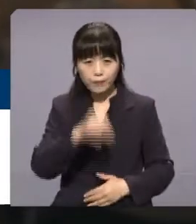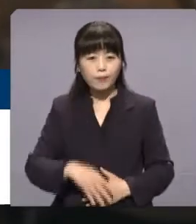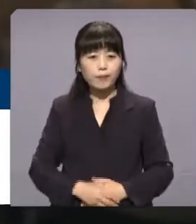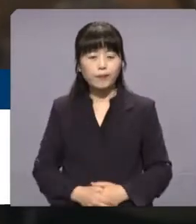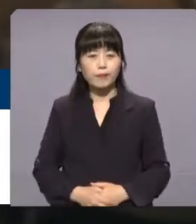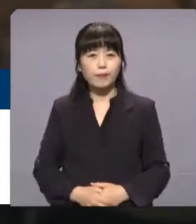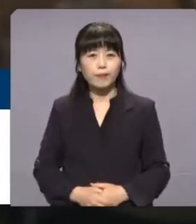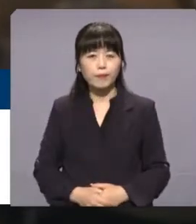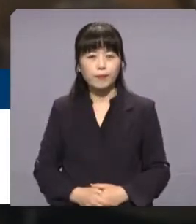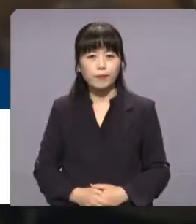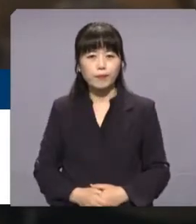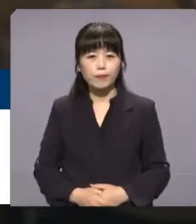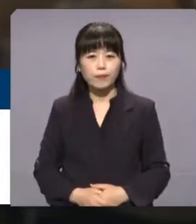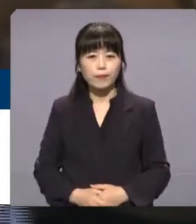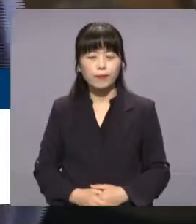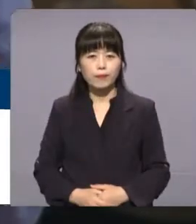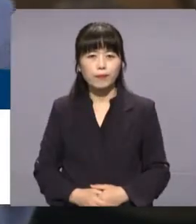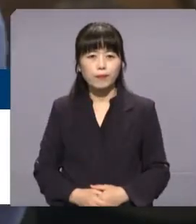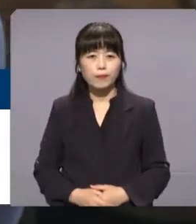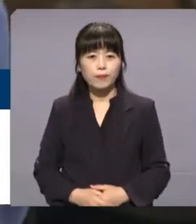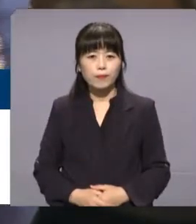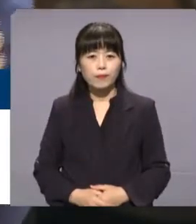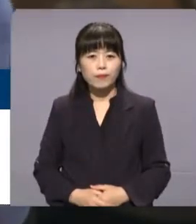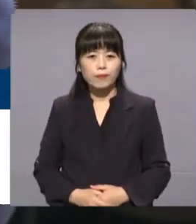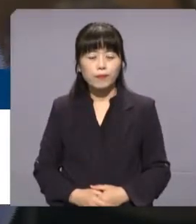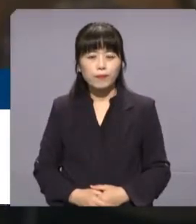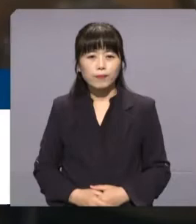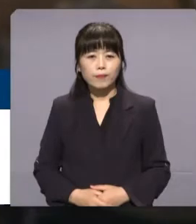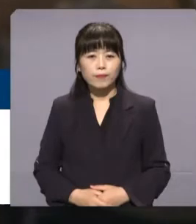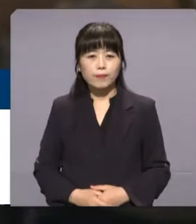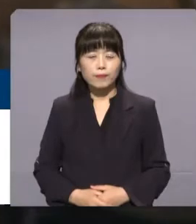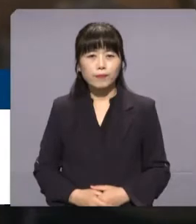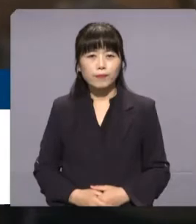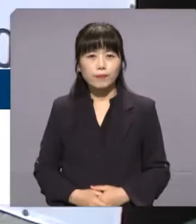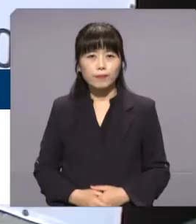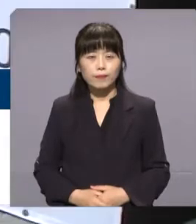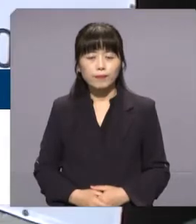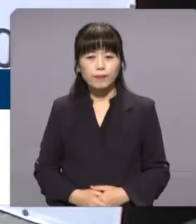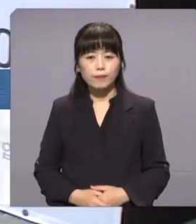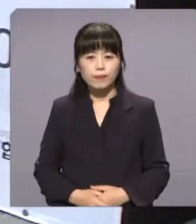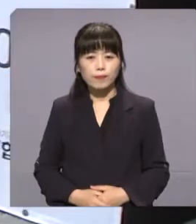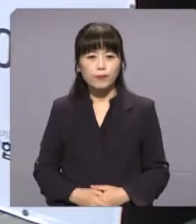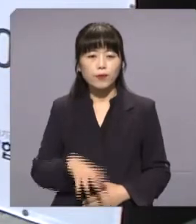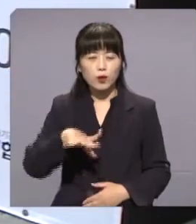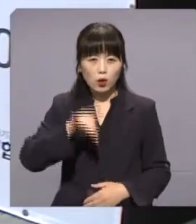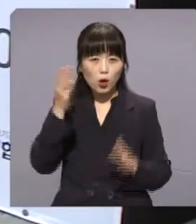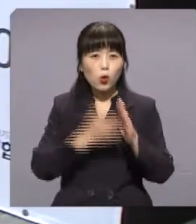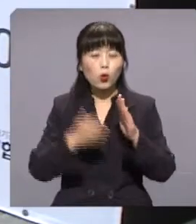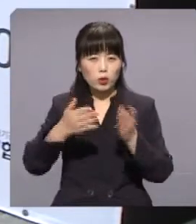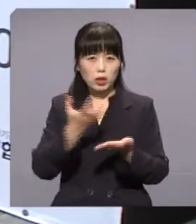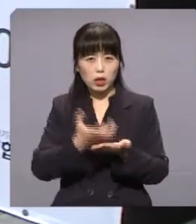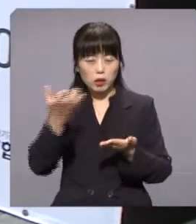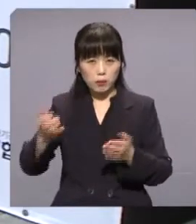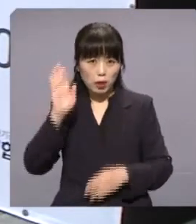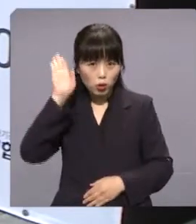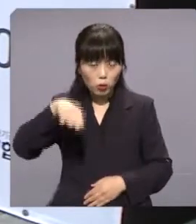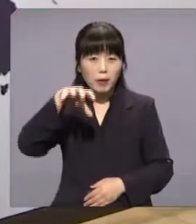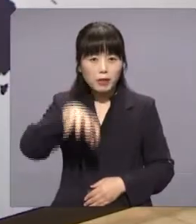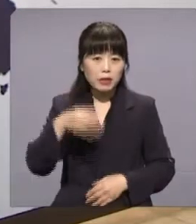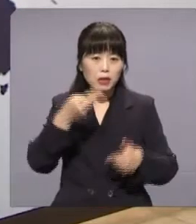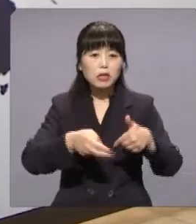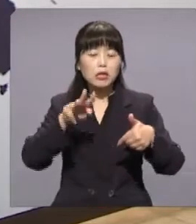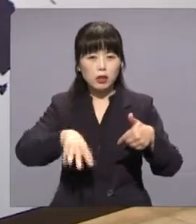would not even scratch the top of how hard they work. 첫 공식 이민 출발지였던